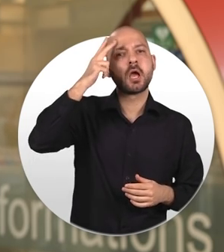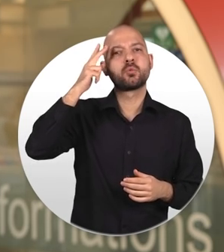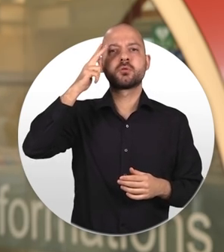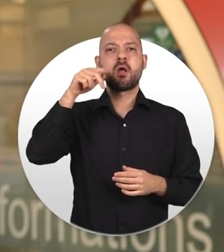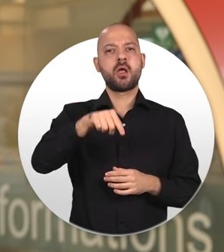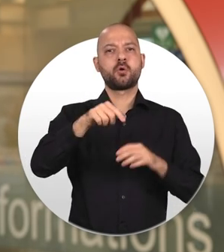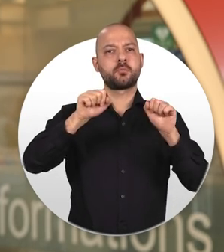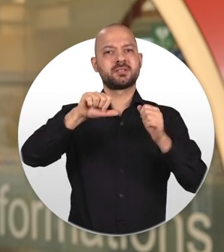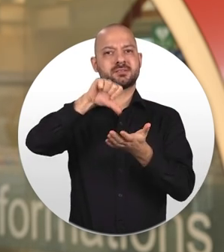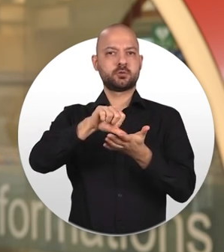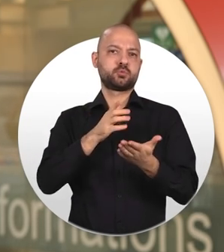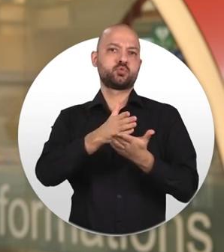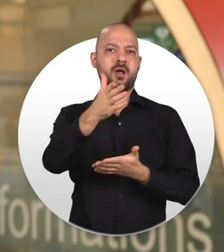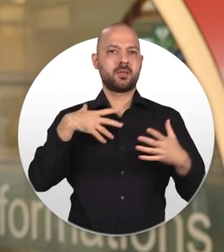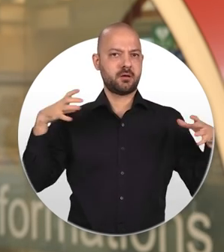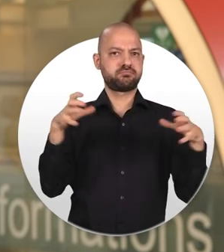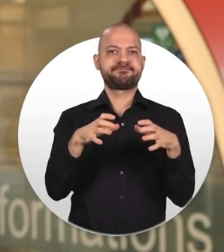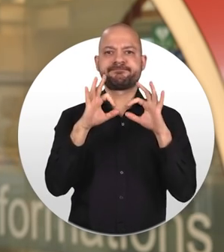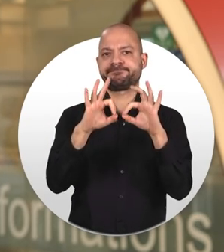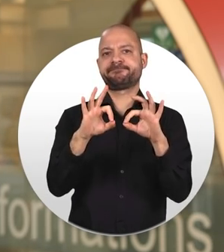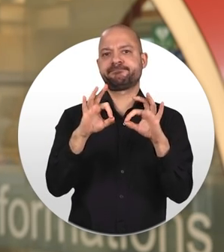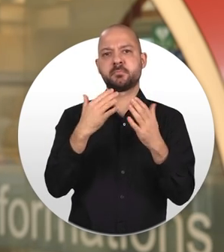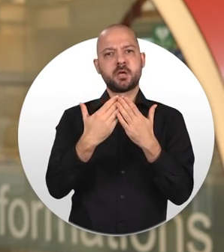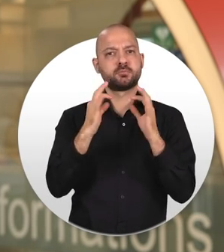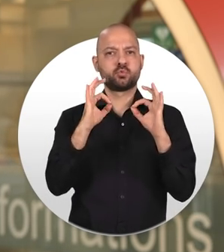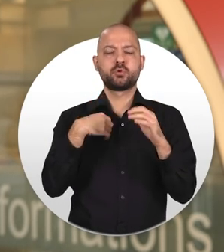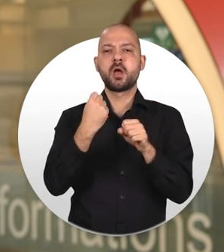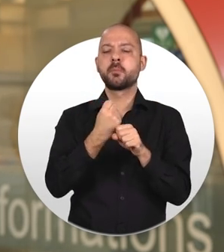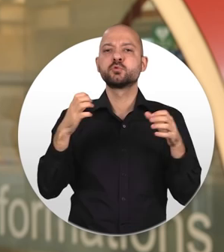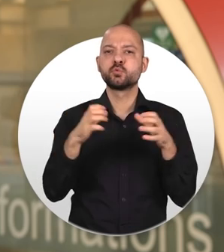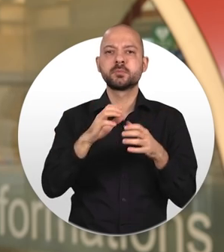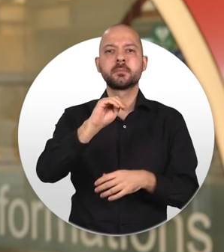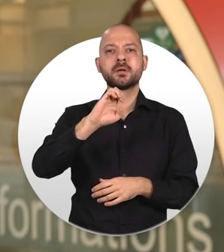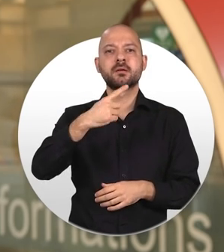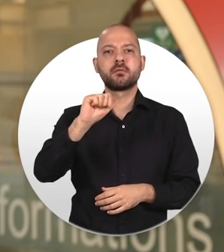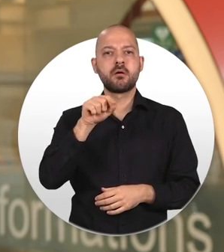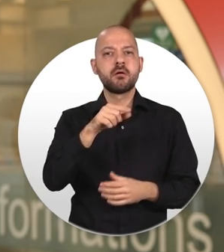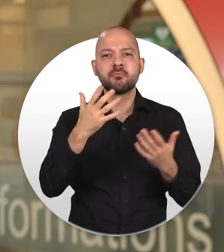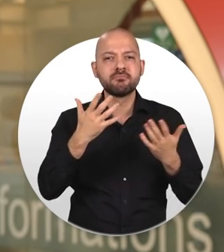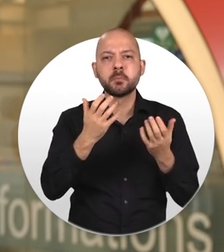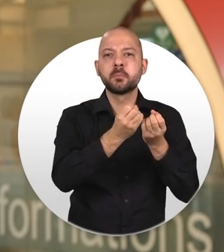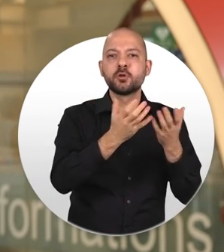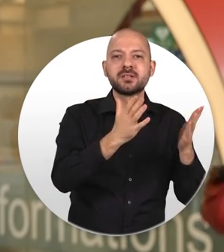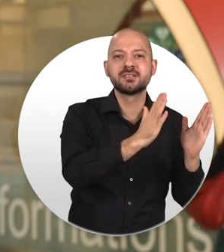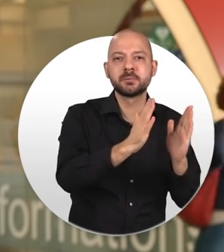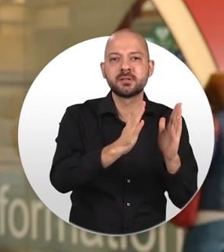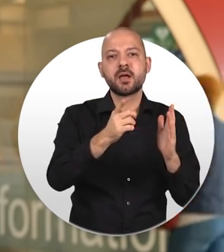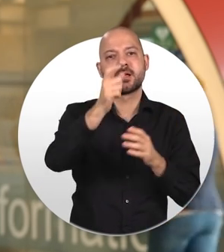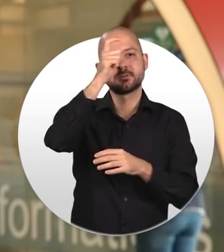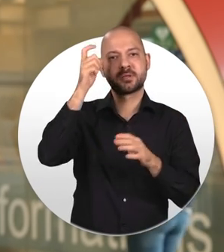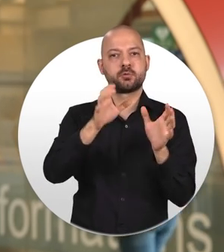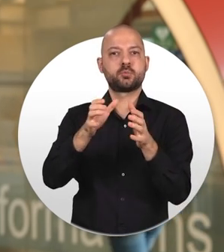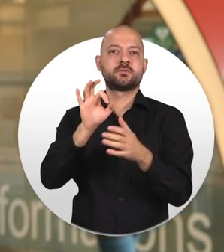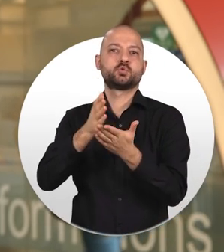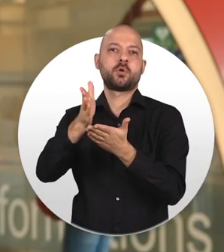für eine Zusammenarbeit kann ich den Arbeitsgruppe MEGA nennen. MEGA steht für multidisziplinären Expertengruppe für die